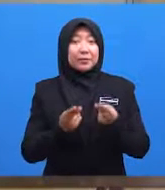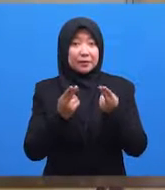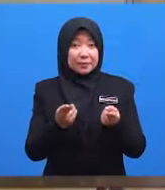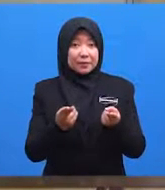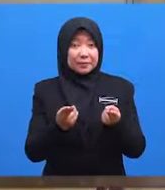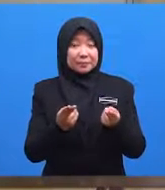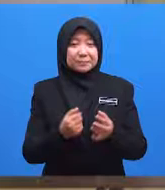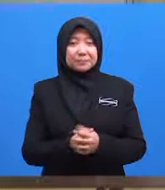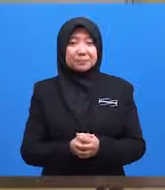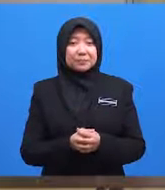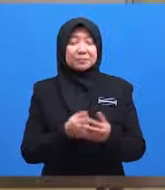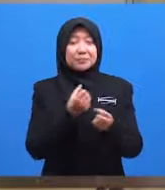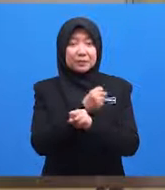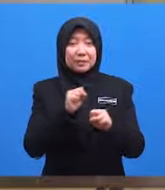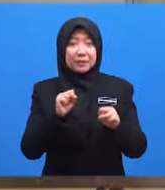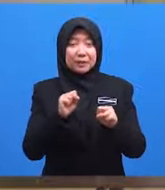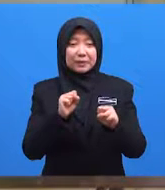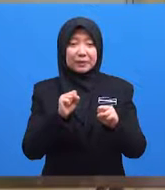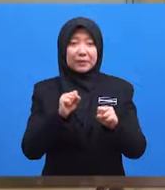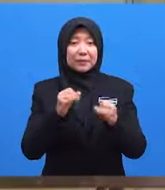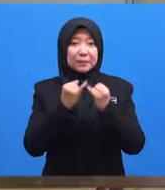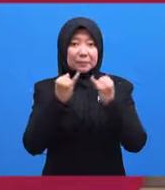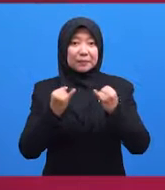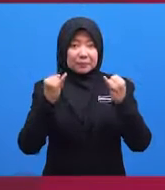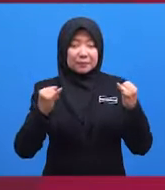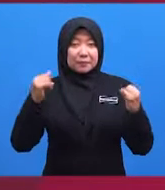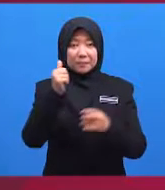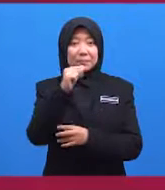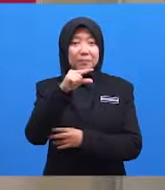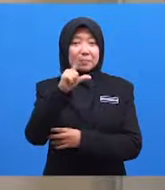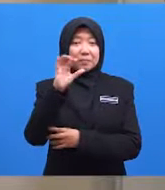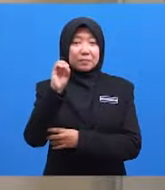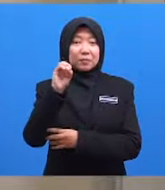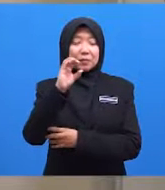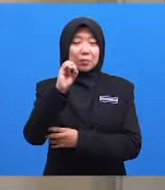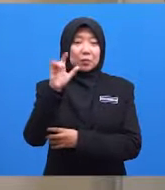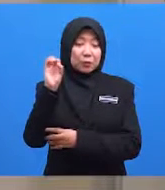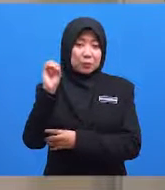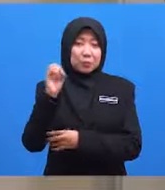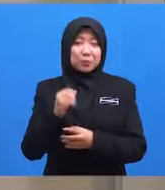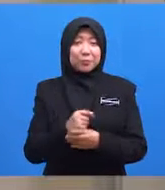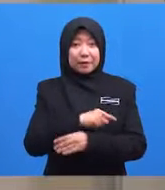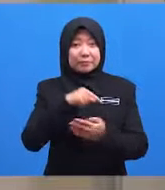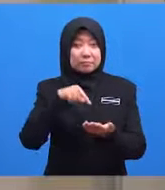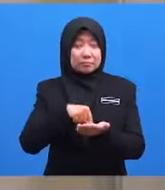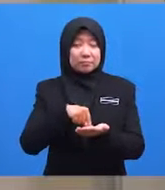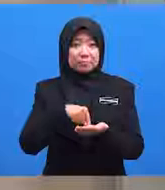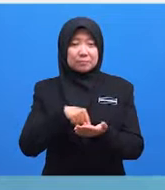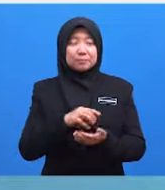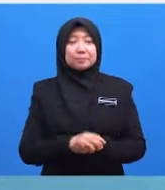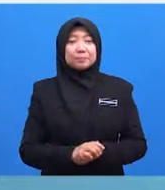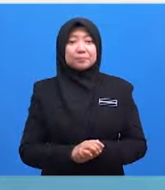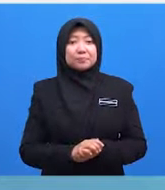Farinaceous Penyediaan Pasta Aglio Olio. Pada hari ini, kita akan